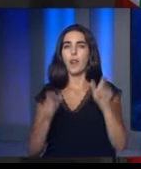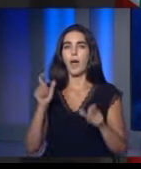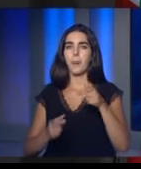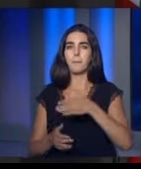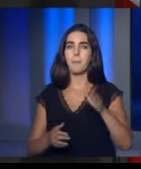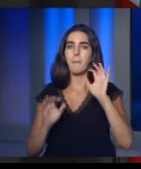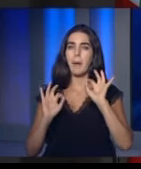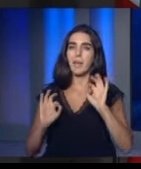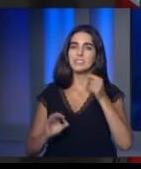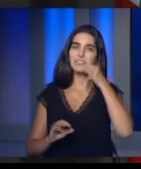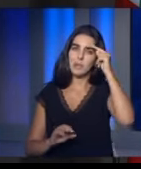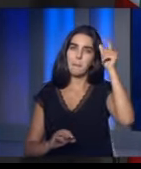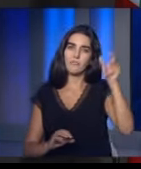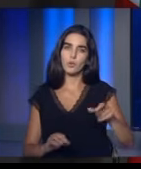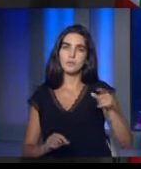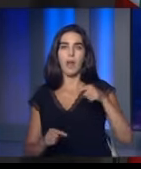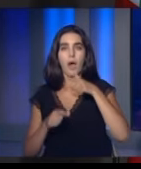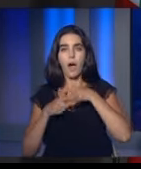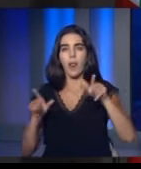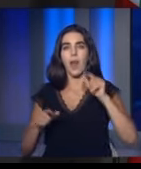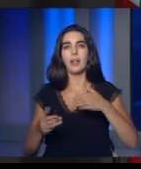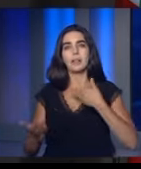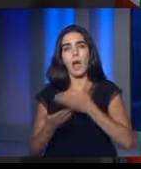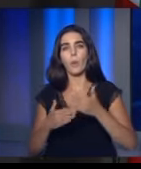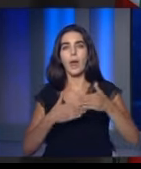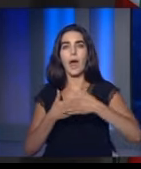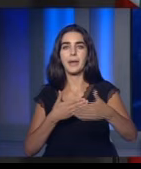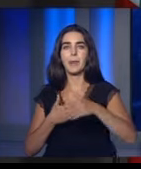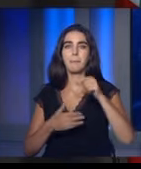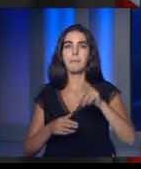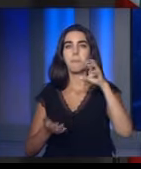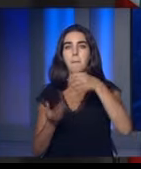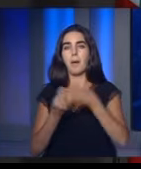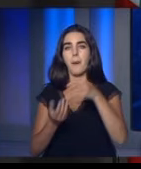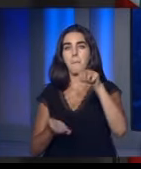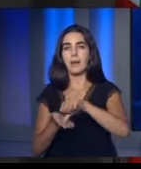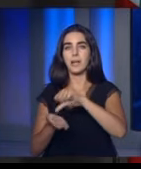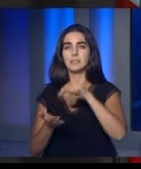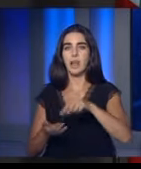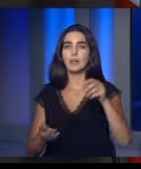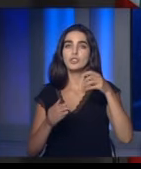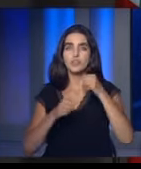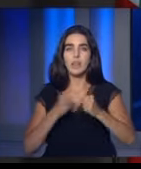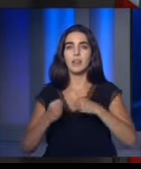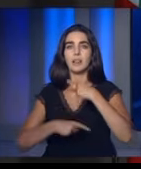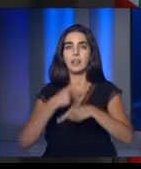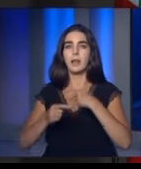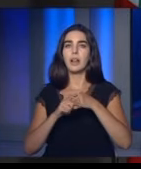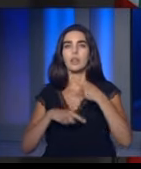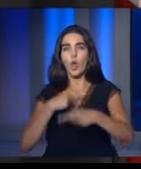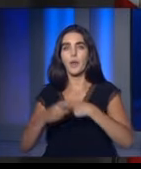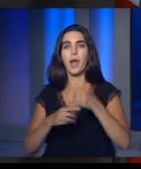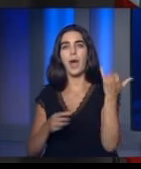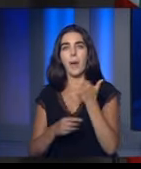من جمعية المقاصد. الوزير المكاري أشاد بطلاب مركز سفارنوتس معلنا عن تعاون قريب مع